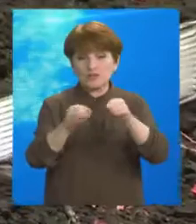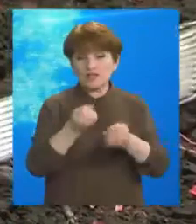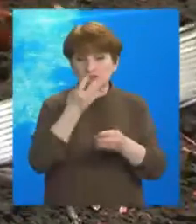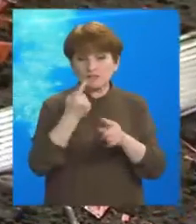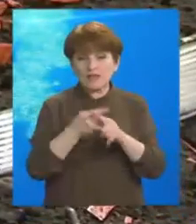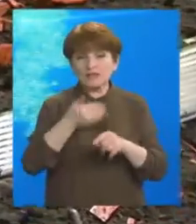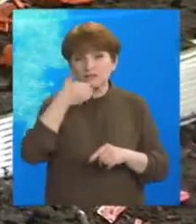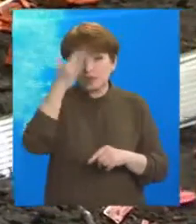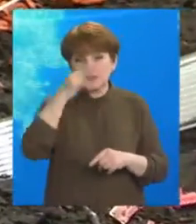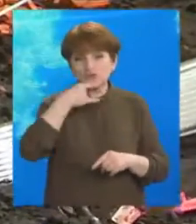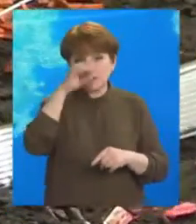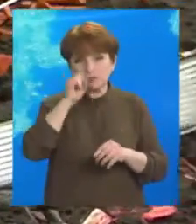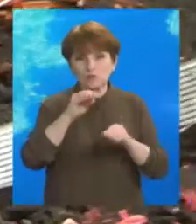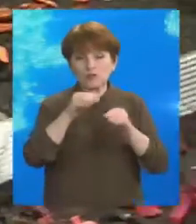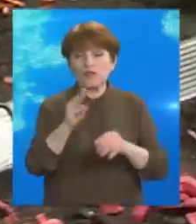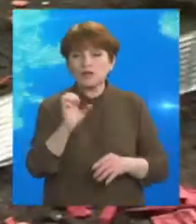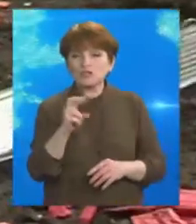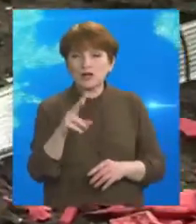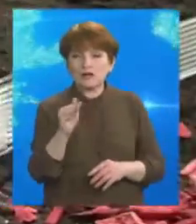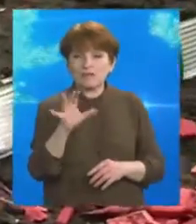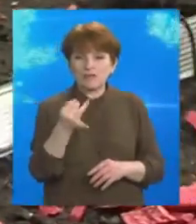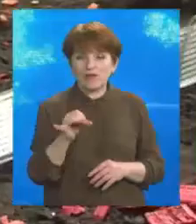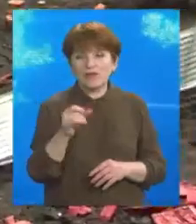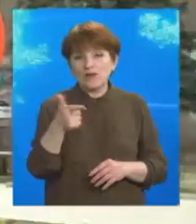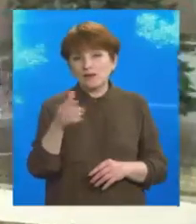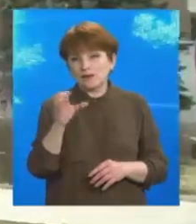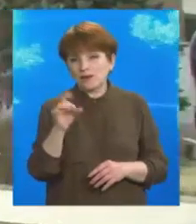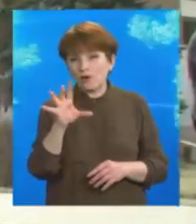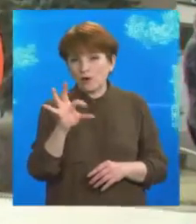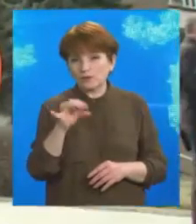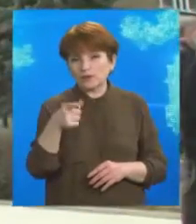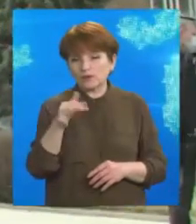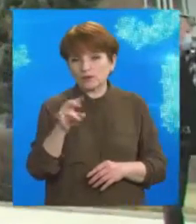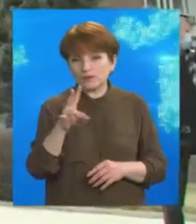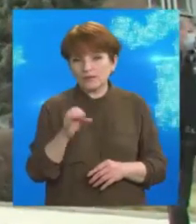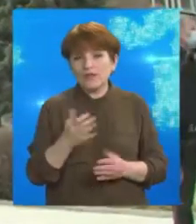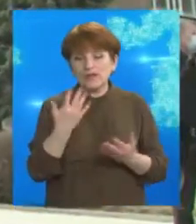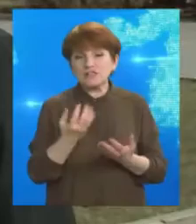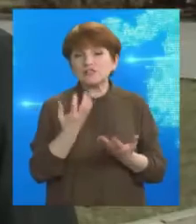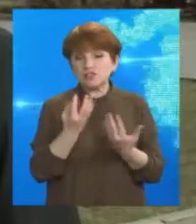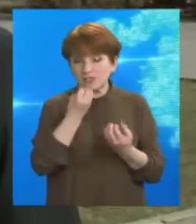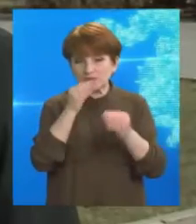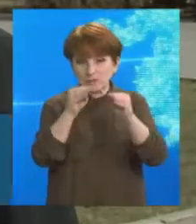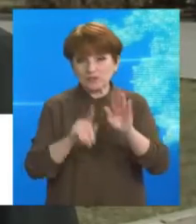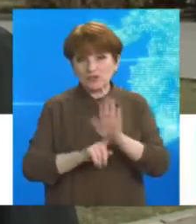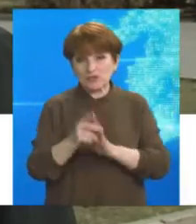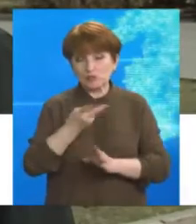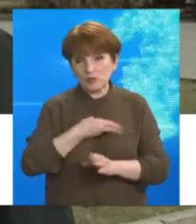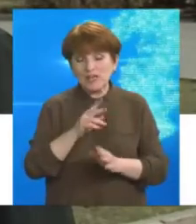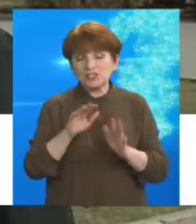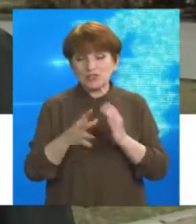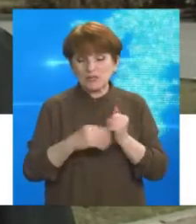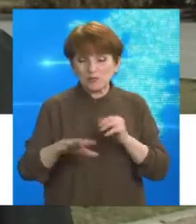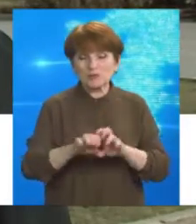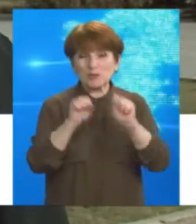летом Челябинск могут украсить шалфей, петуния и однолетние георгины. Если начать их посадку сейчас, цветы погибнут. Почва промерзла.